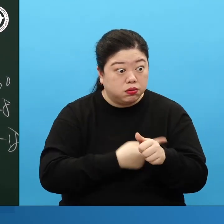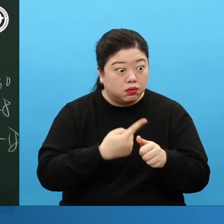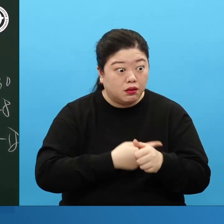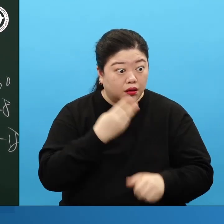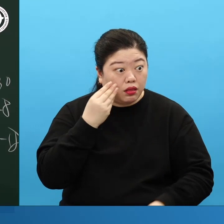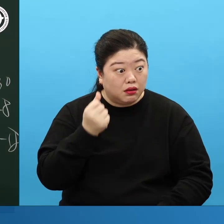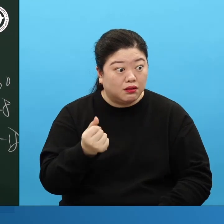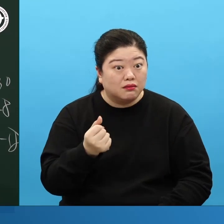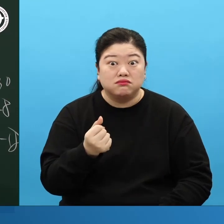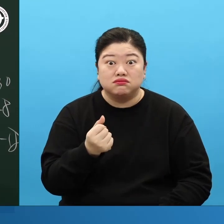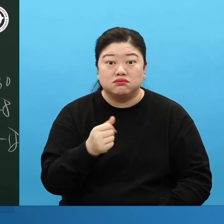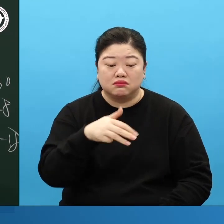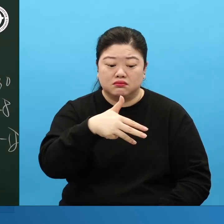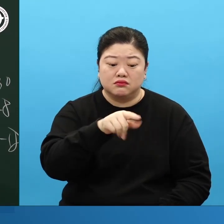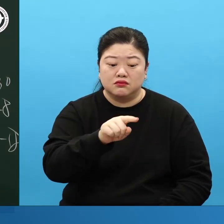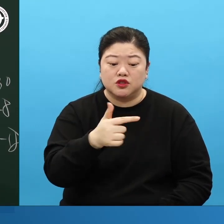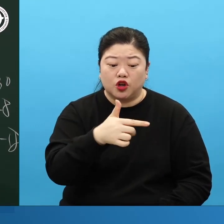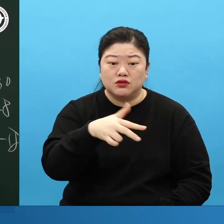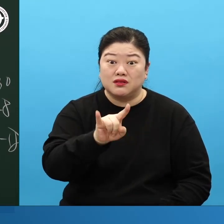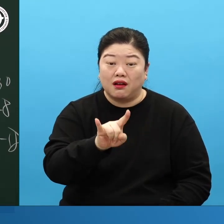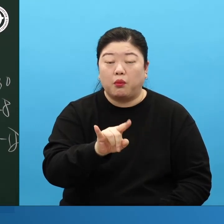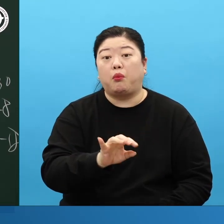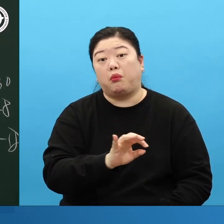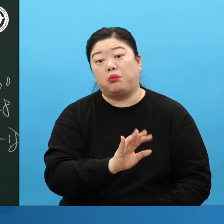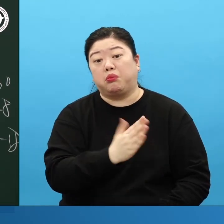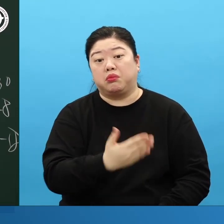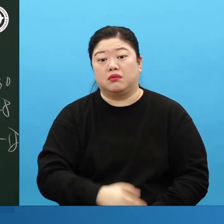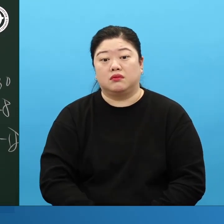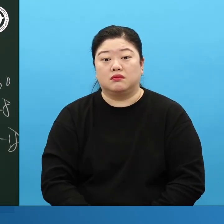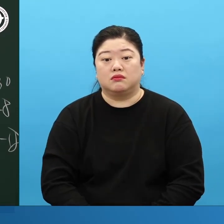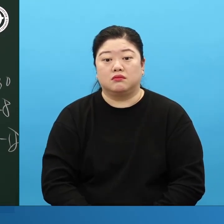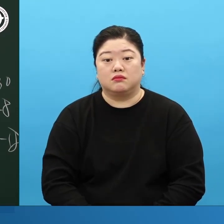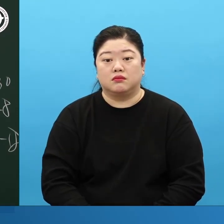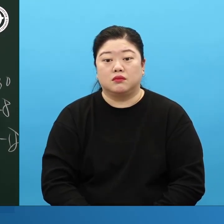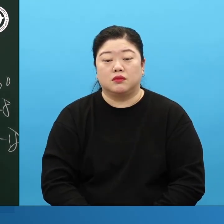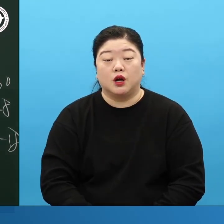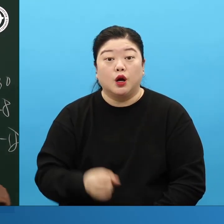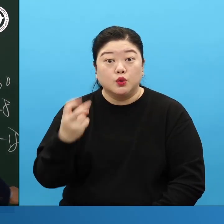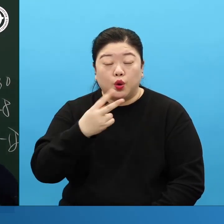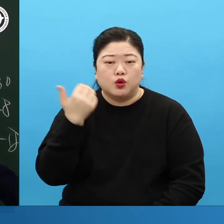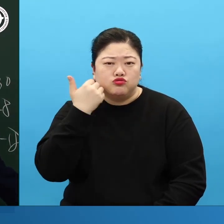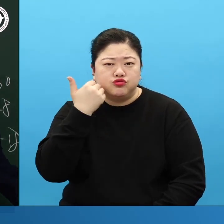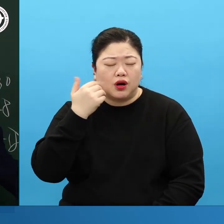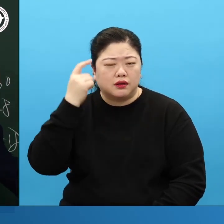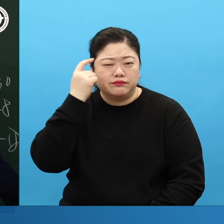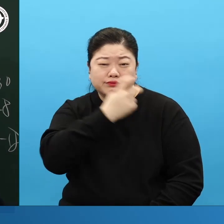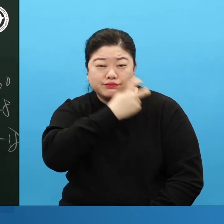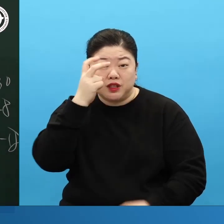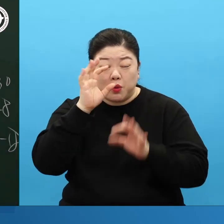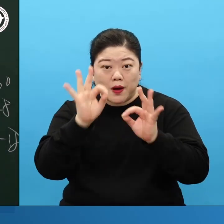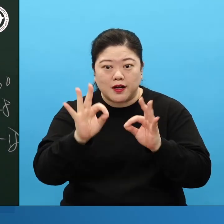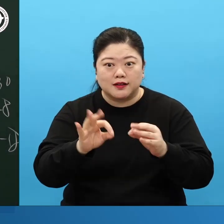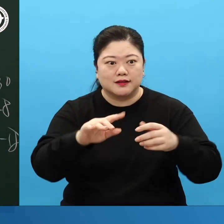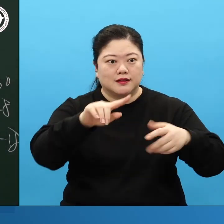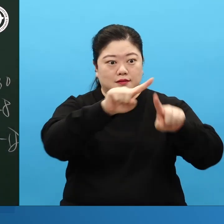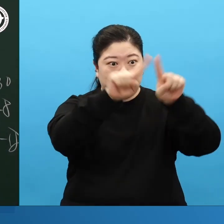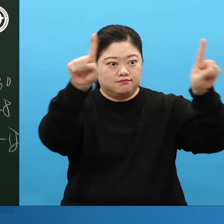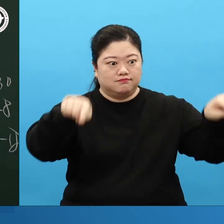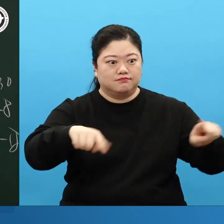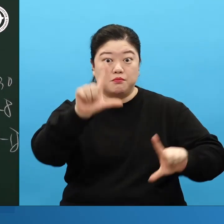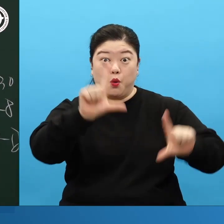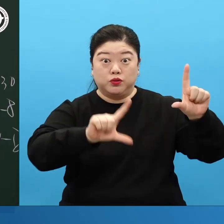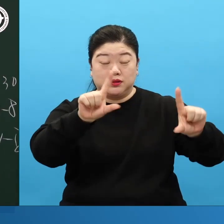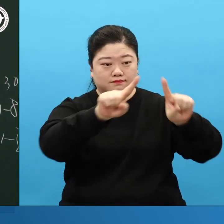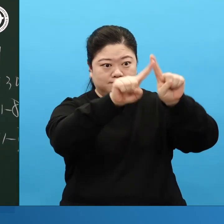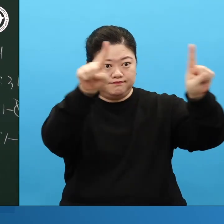그리고 con 어떤 esto? 천재는 동경을 5분 쳐다보고 와서 5분 그대로 그려버리잖아요. Entonces- 그림을 싹 그려버려요. Hay, por ejemplo, personas que son genios, 놀랄 ven algo,